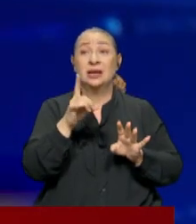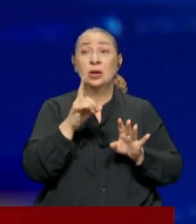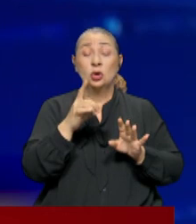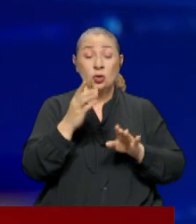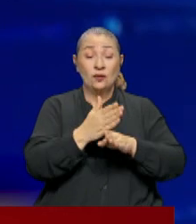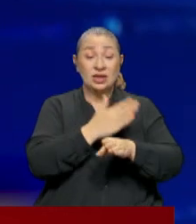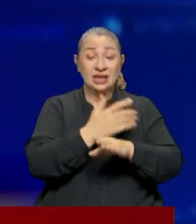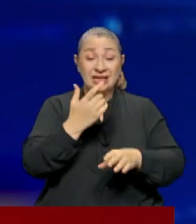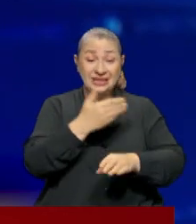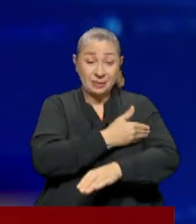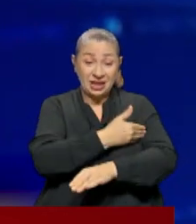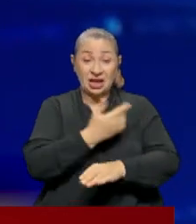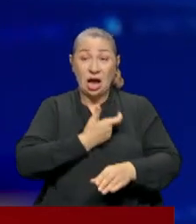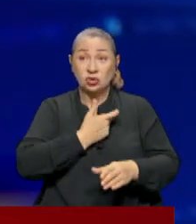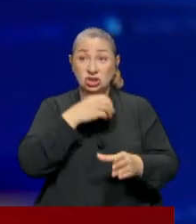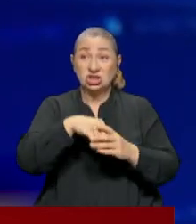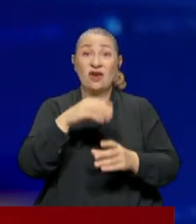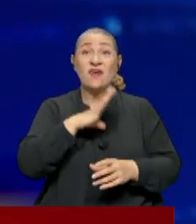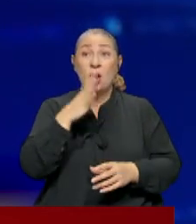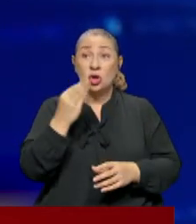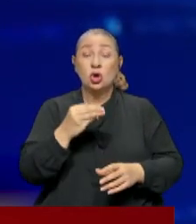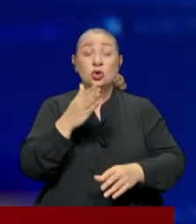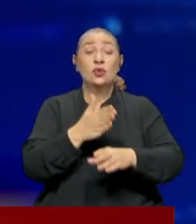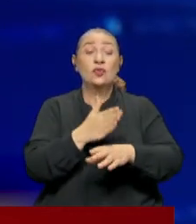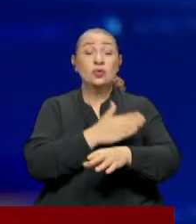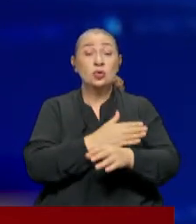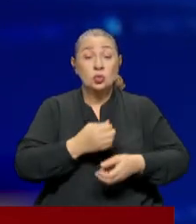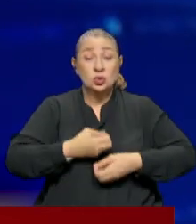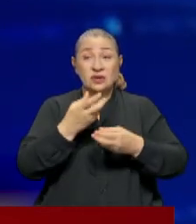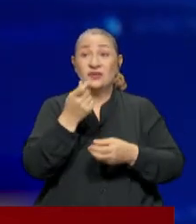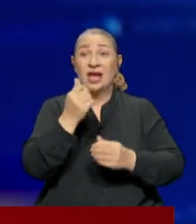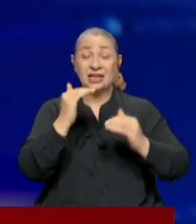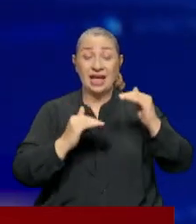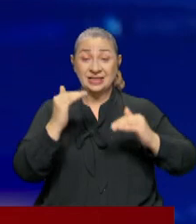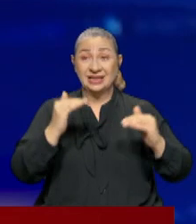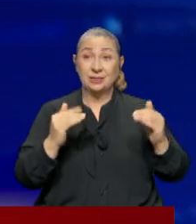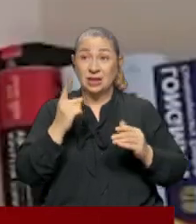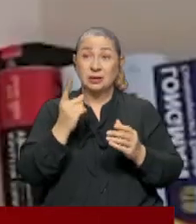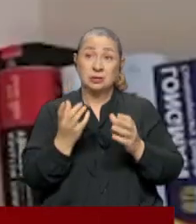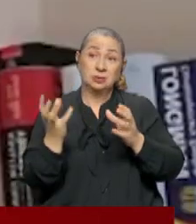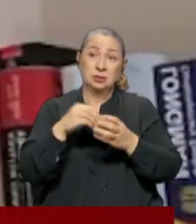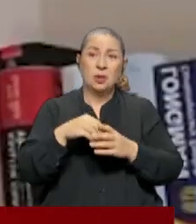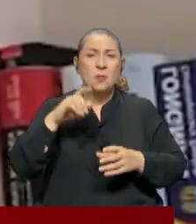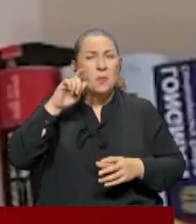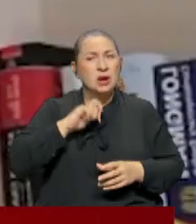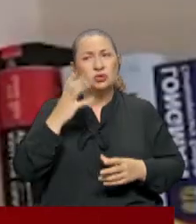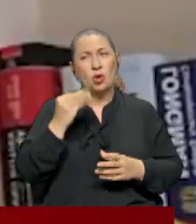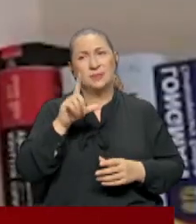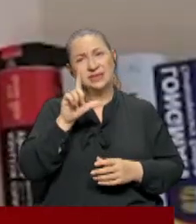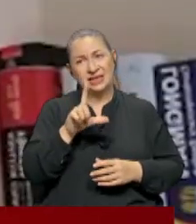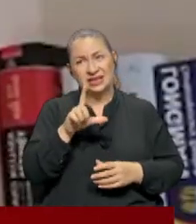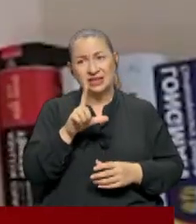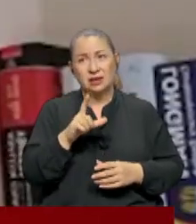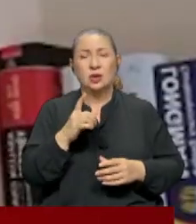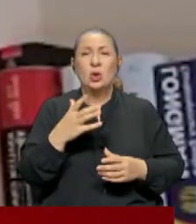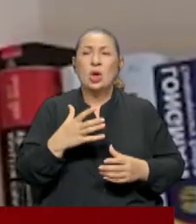yurt hizmetleri kanununda var olan yurt içi üretici fiyat endeksi gidip uygulama mahcup Olmamız gerekirken